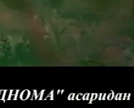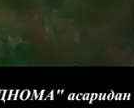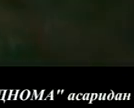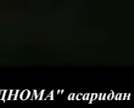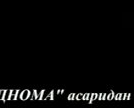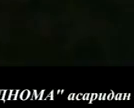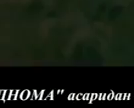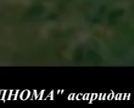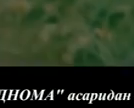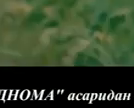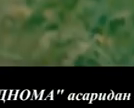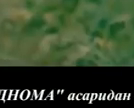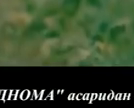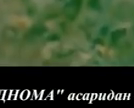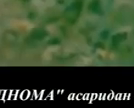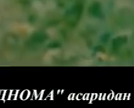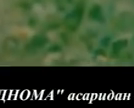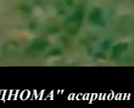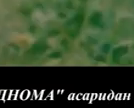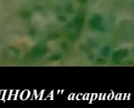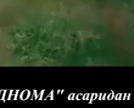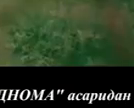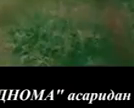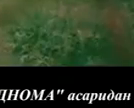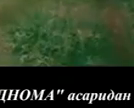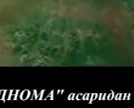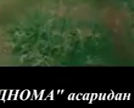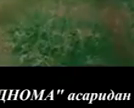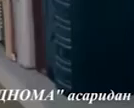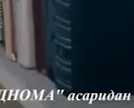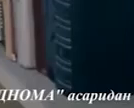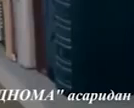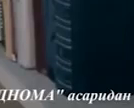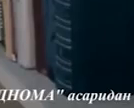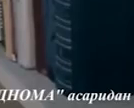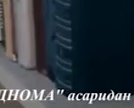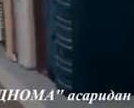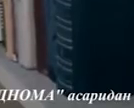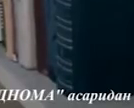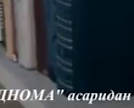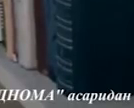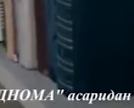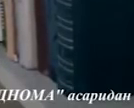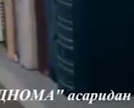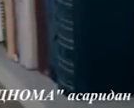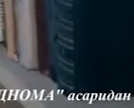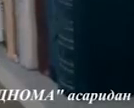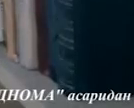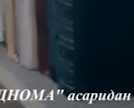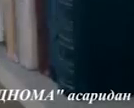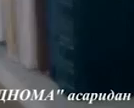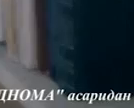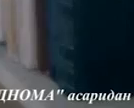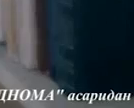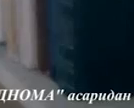hazrati inson sifatida yuksalib bormog'ingizni taqozo etadi. Qalbni oziqlantirmaslik, ya'ni